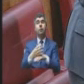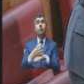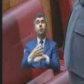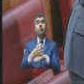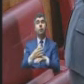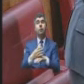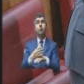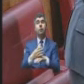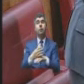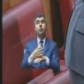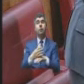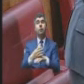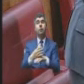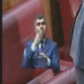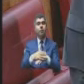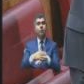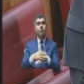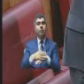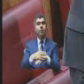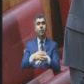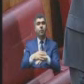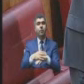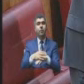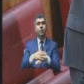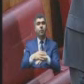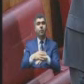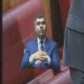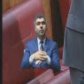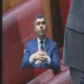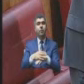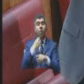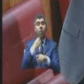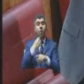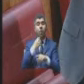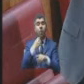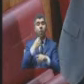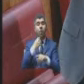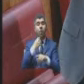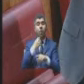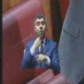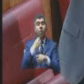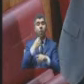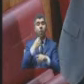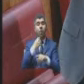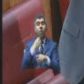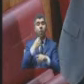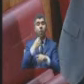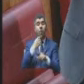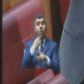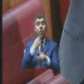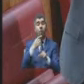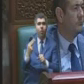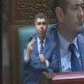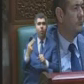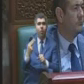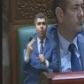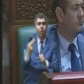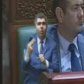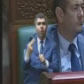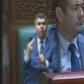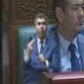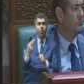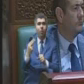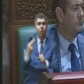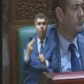بان الموظفين لهم الحق وحدهم في الولوج الى هذه الوظائف، ويعتبر هذا اقصاء